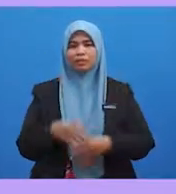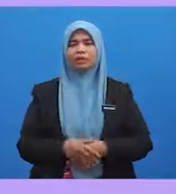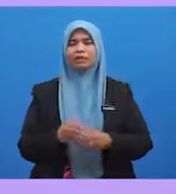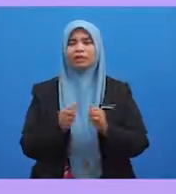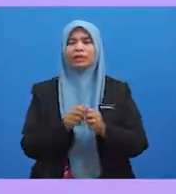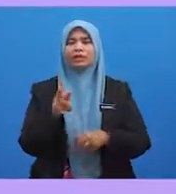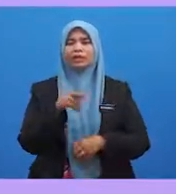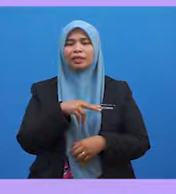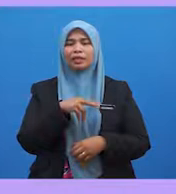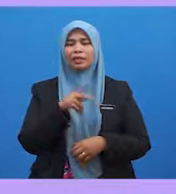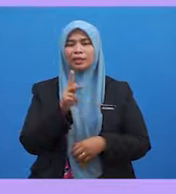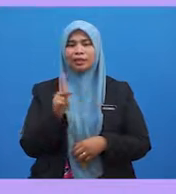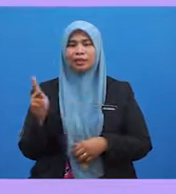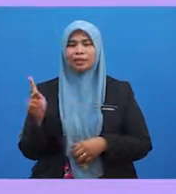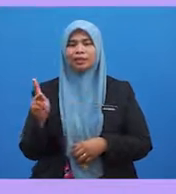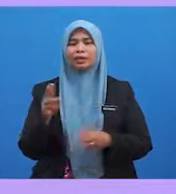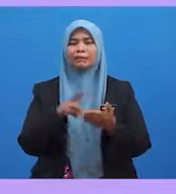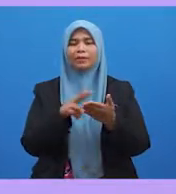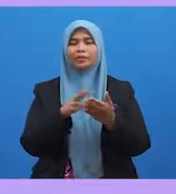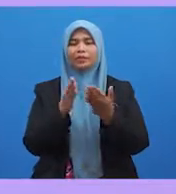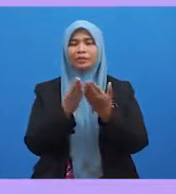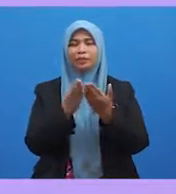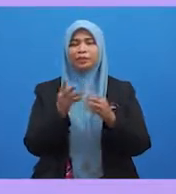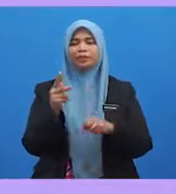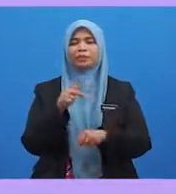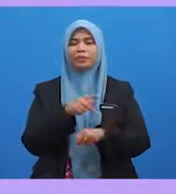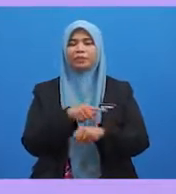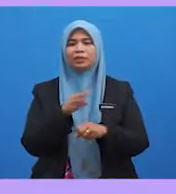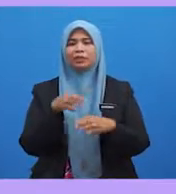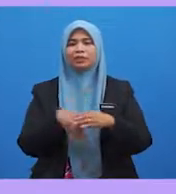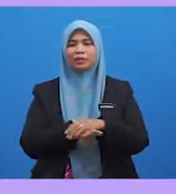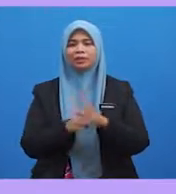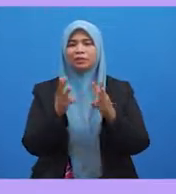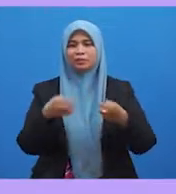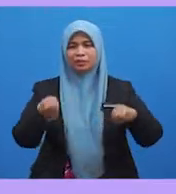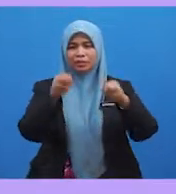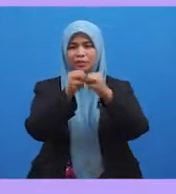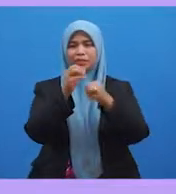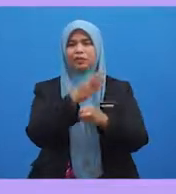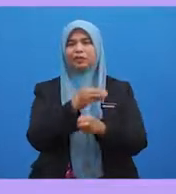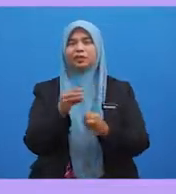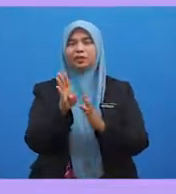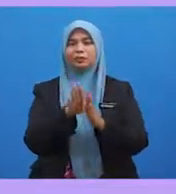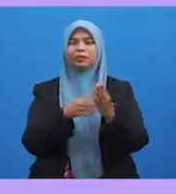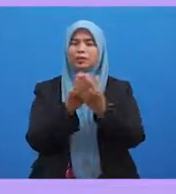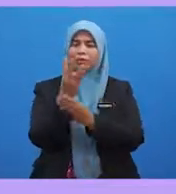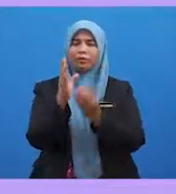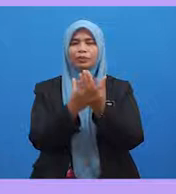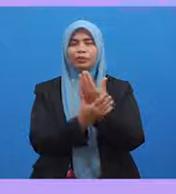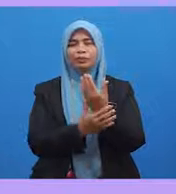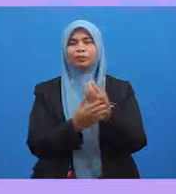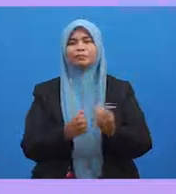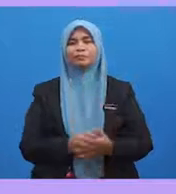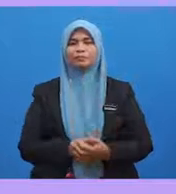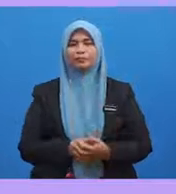dengan kaki kanan. Bacalah doa ketika masuk masjid, serta pastikan murid-murid sudah